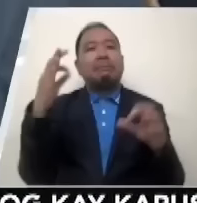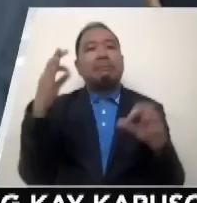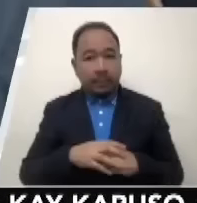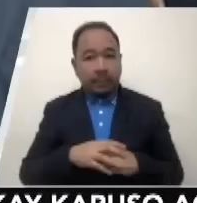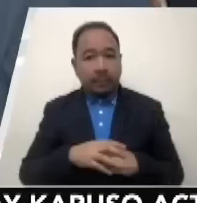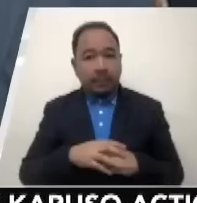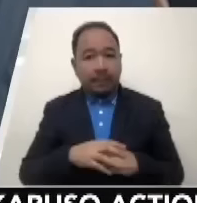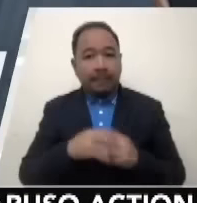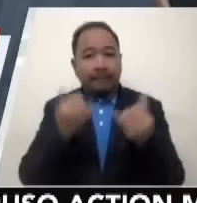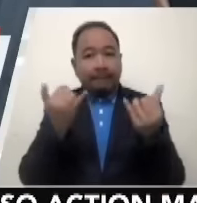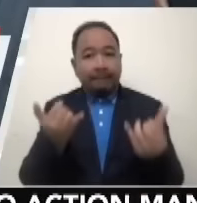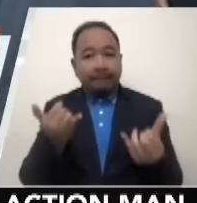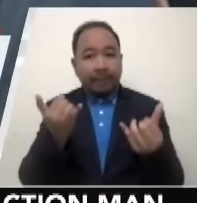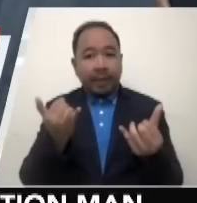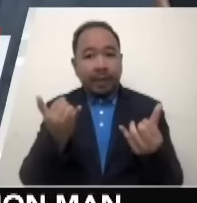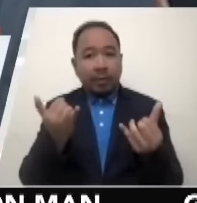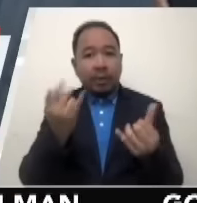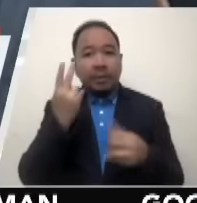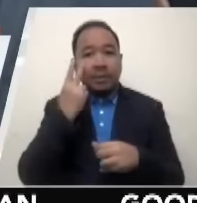natin ay